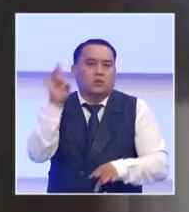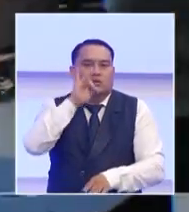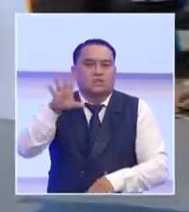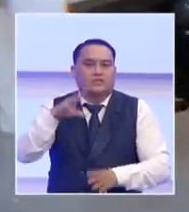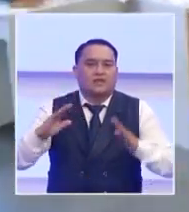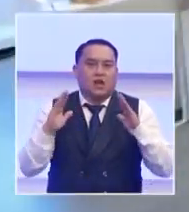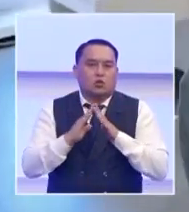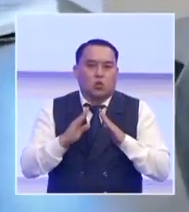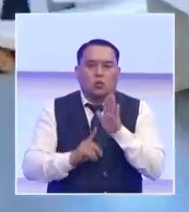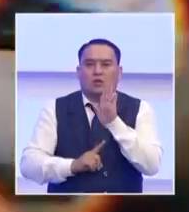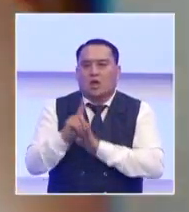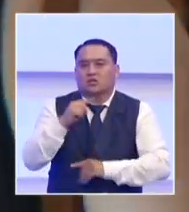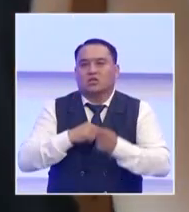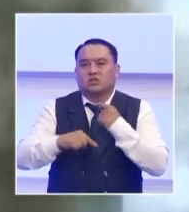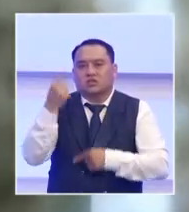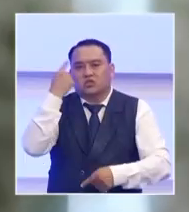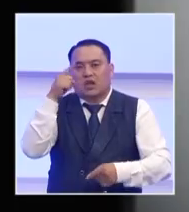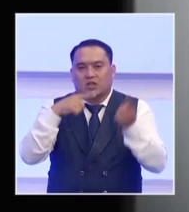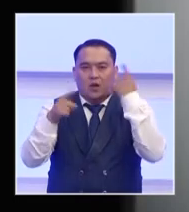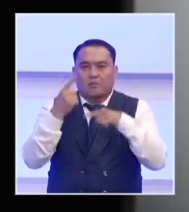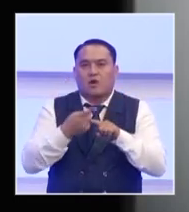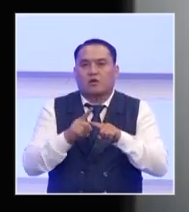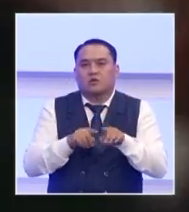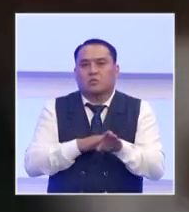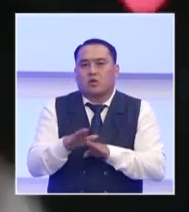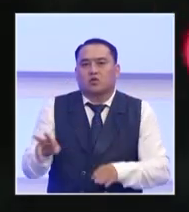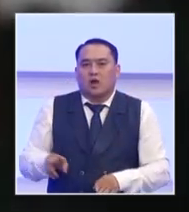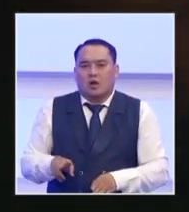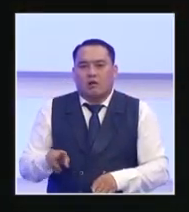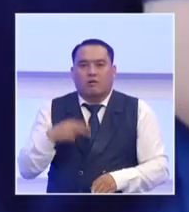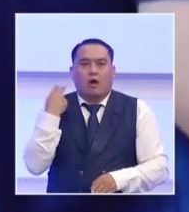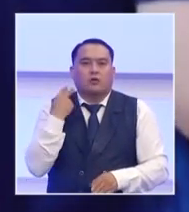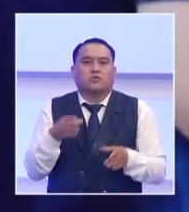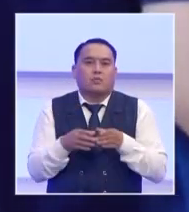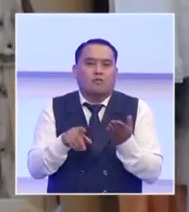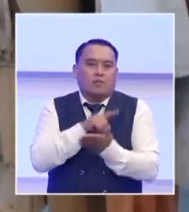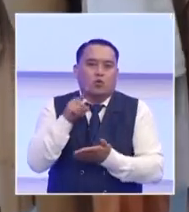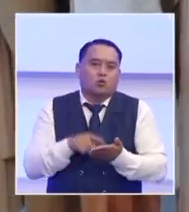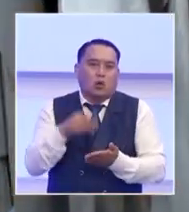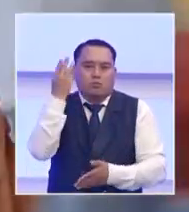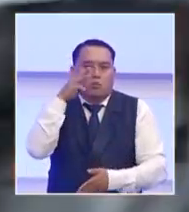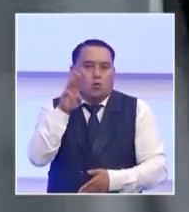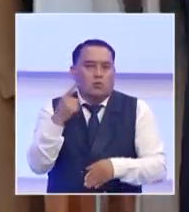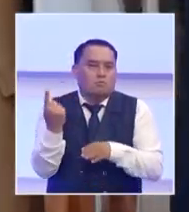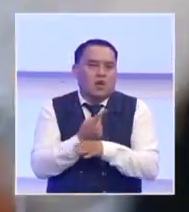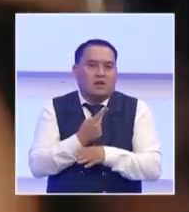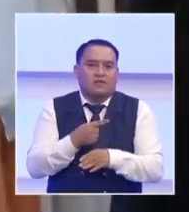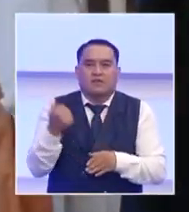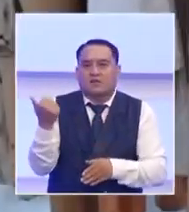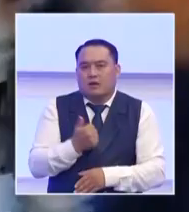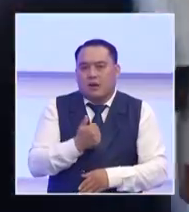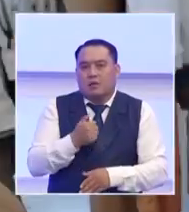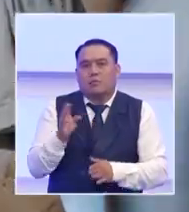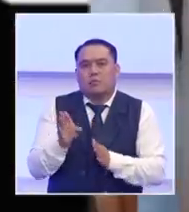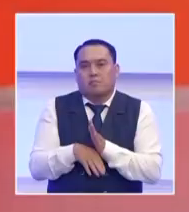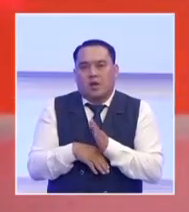модные дома но и начинающие дизайнеры по словам исполнительного директора британского совета по вопросам оды это первая модная неделя без